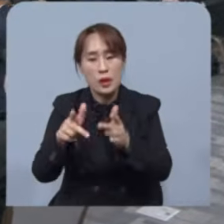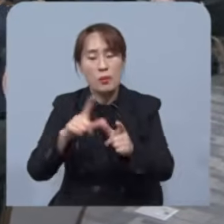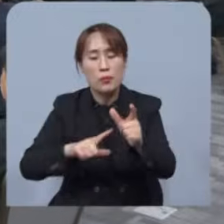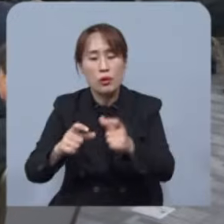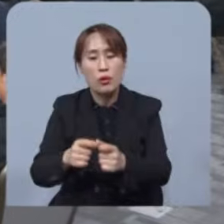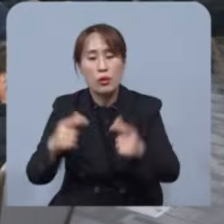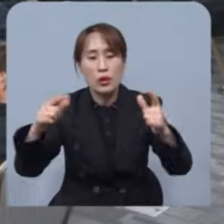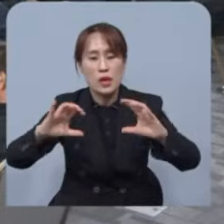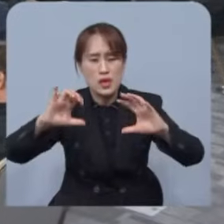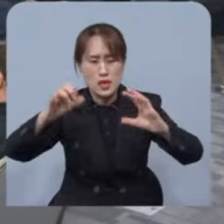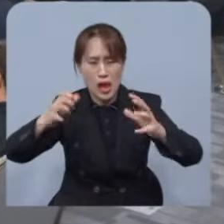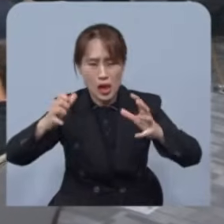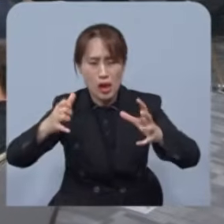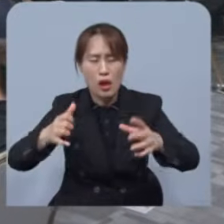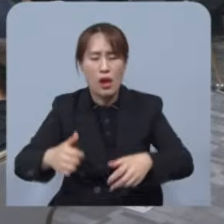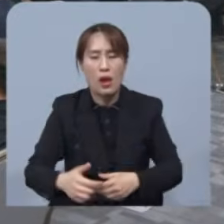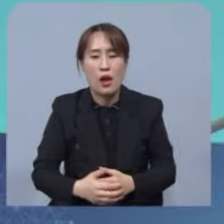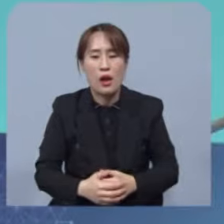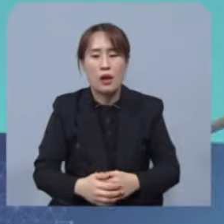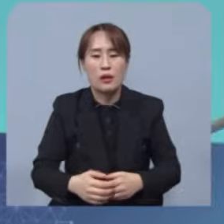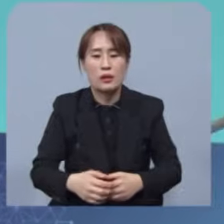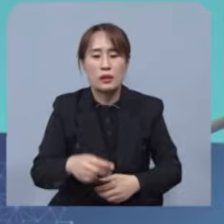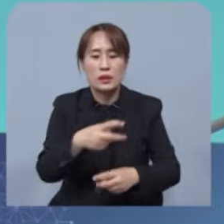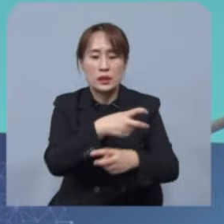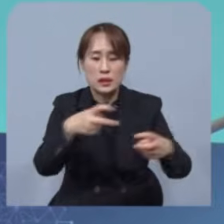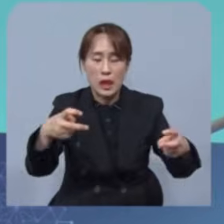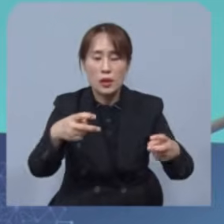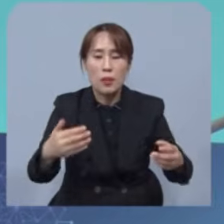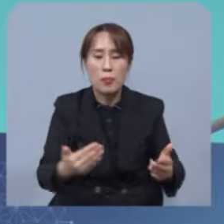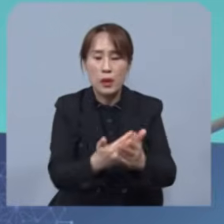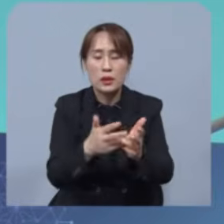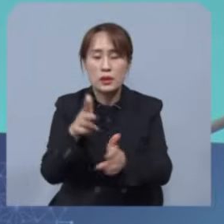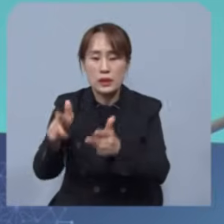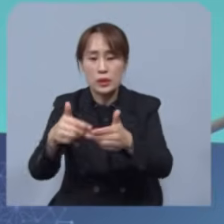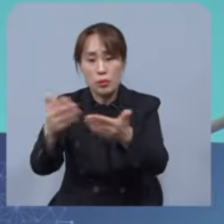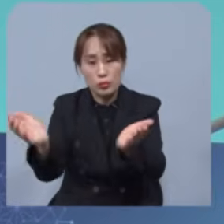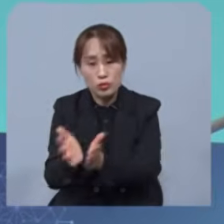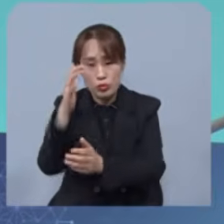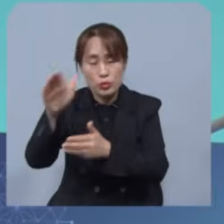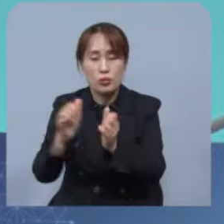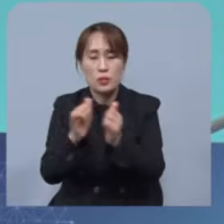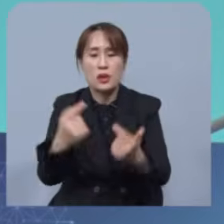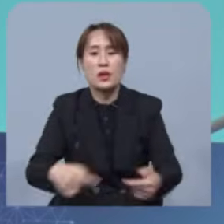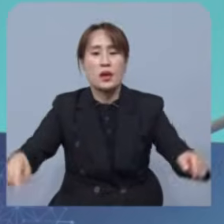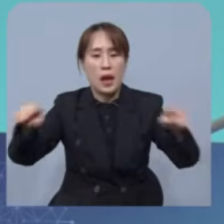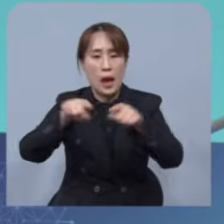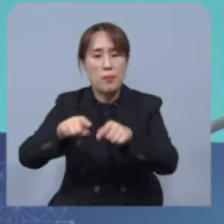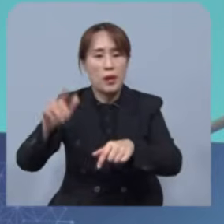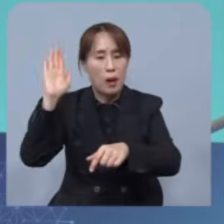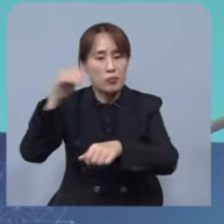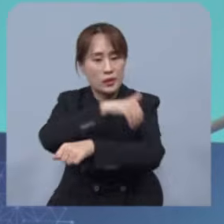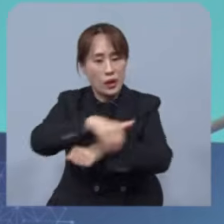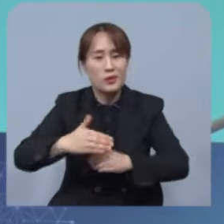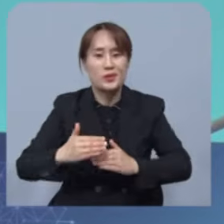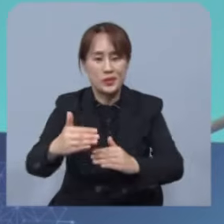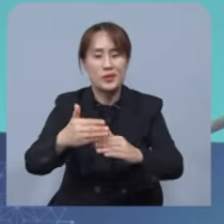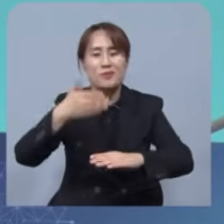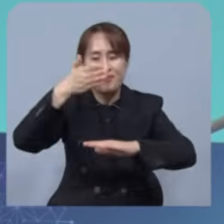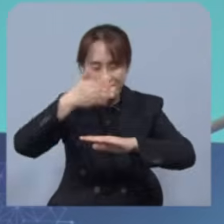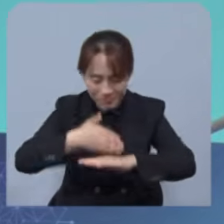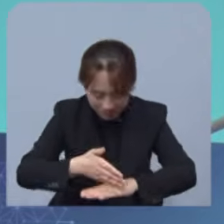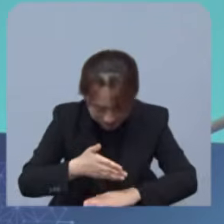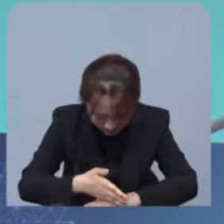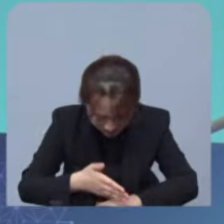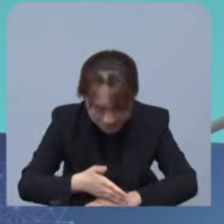커져가는 세계적인 사통팔달 길, 산업부가 충북 도민과 함께 그려나가겠습니다. 감사합니다.